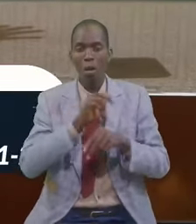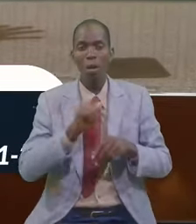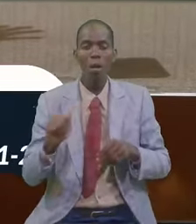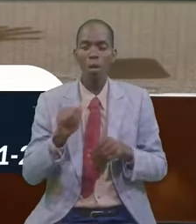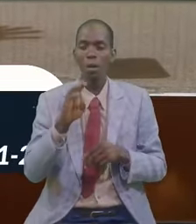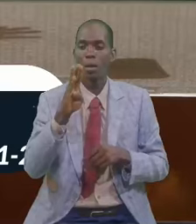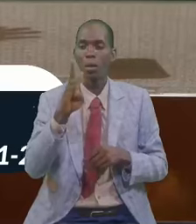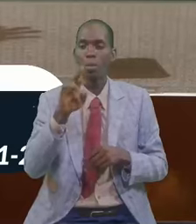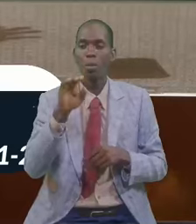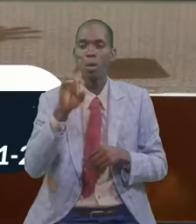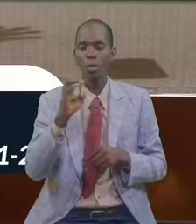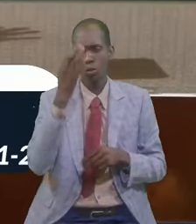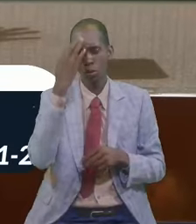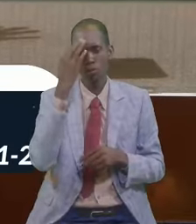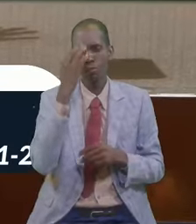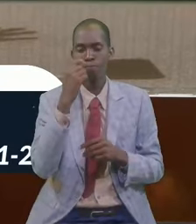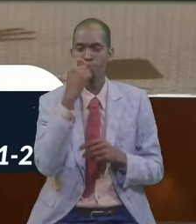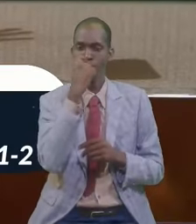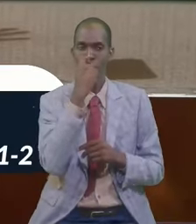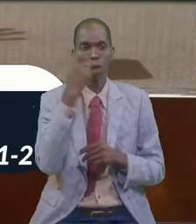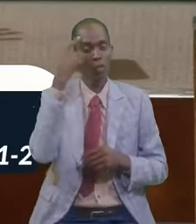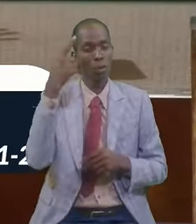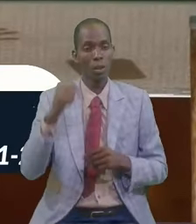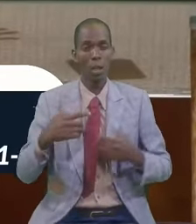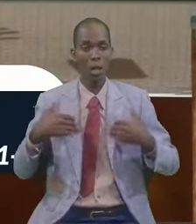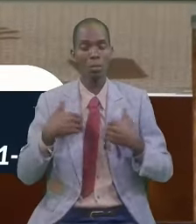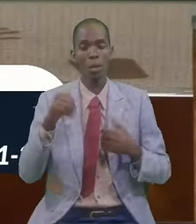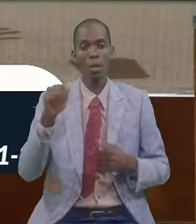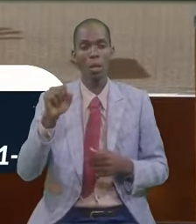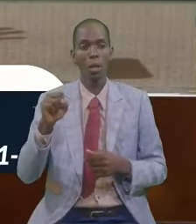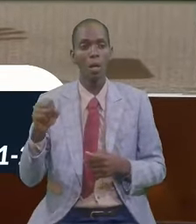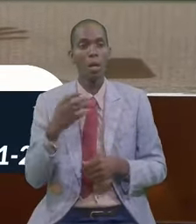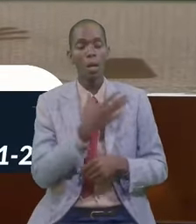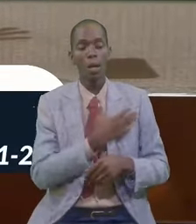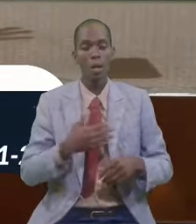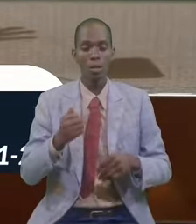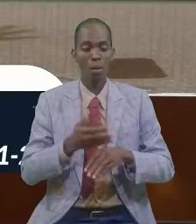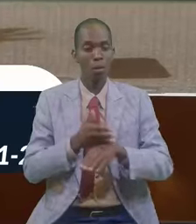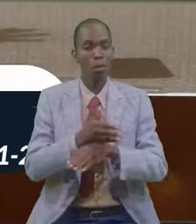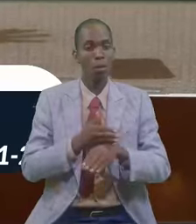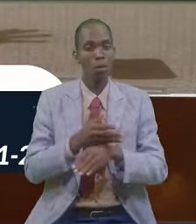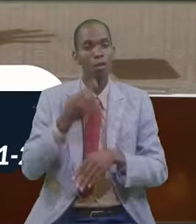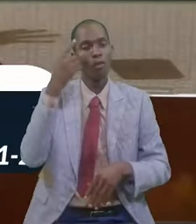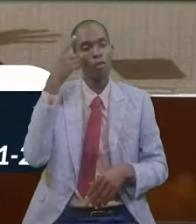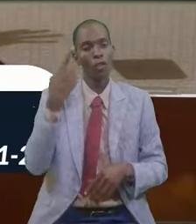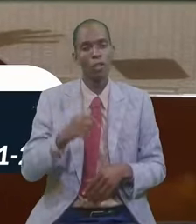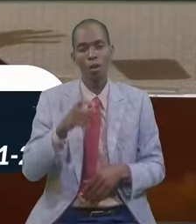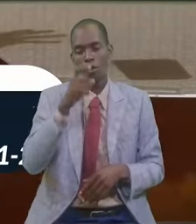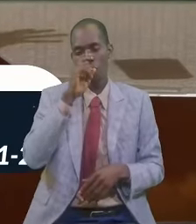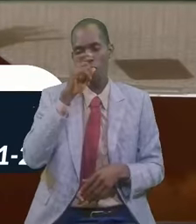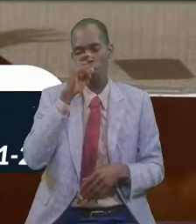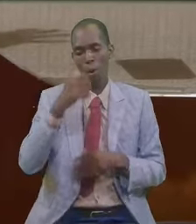pour l'âne et la verge pour le dos des